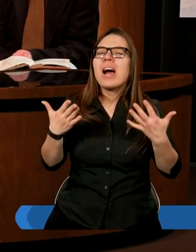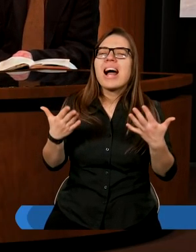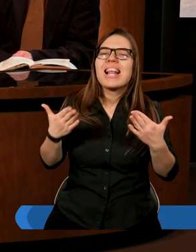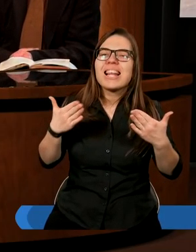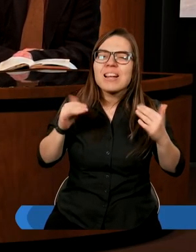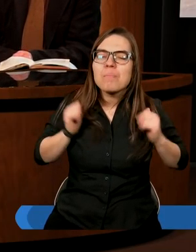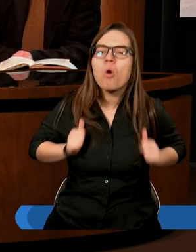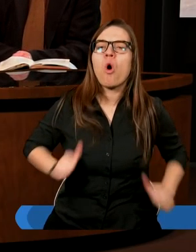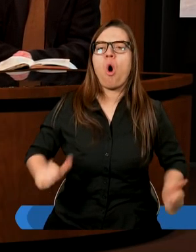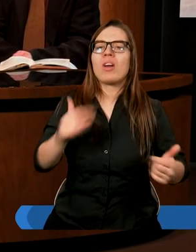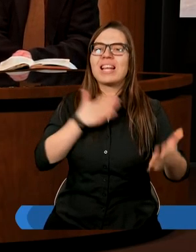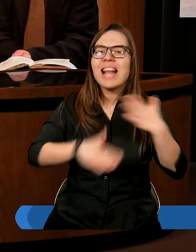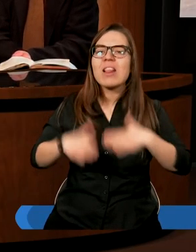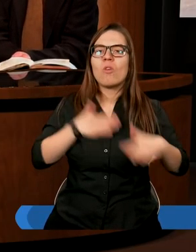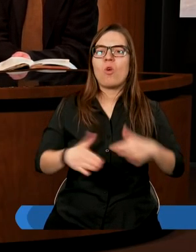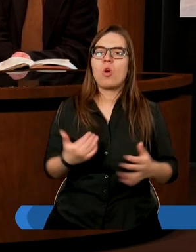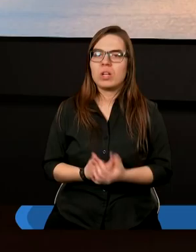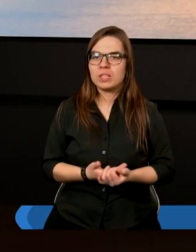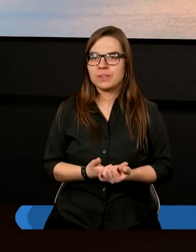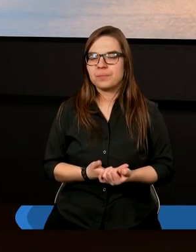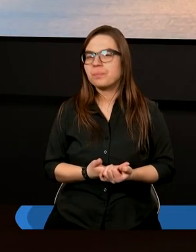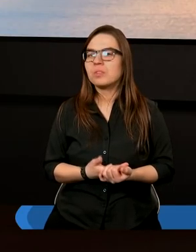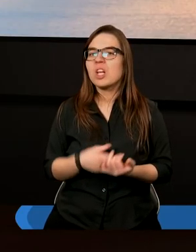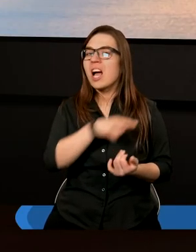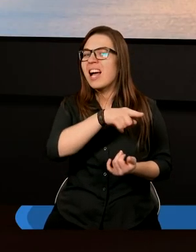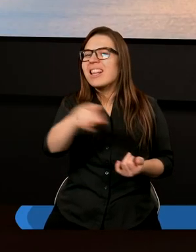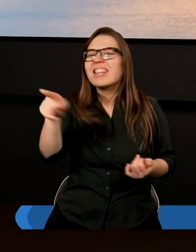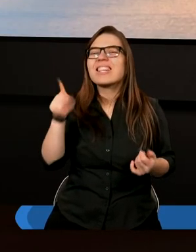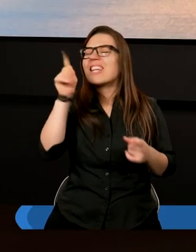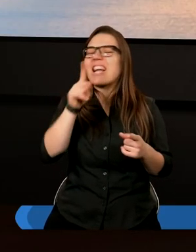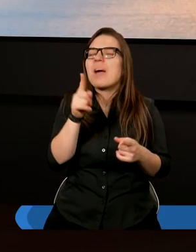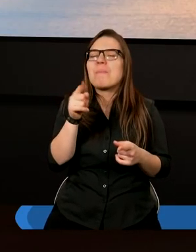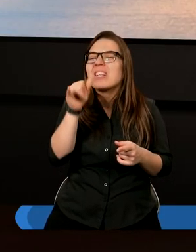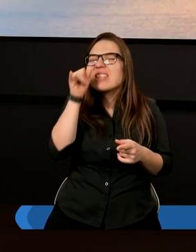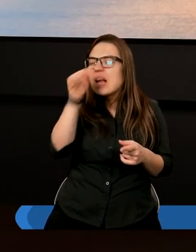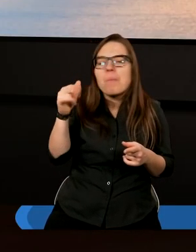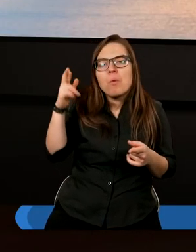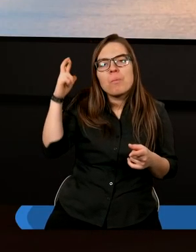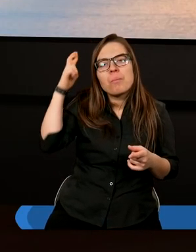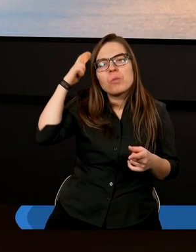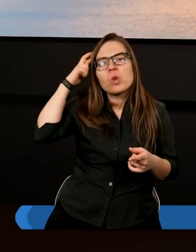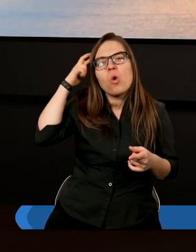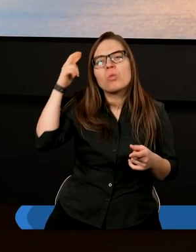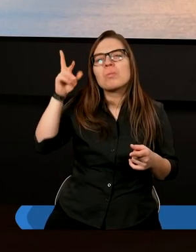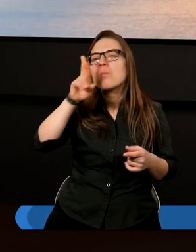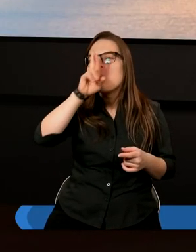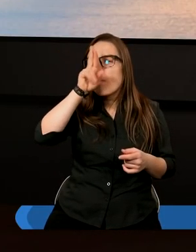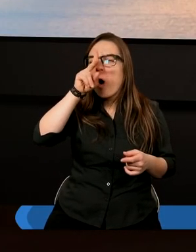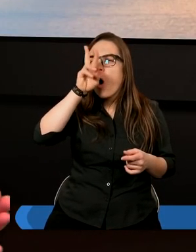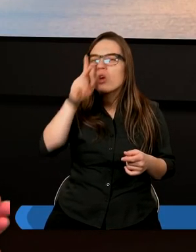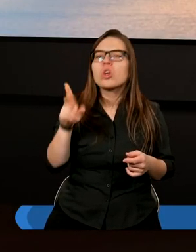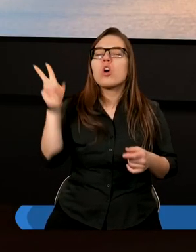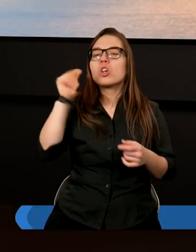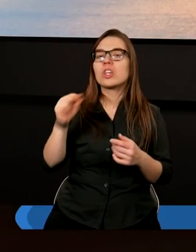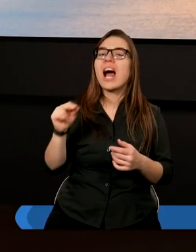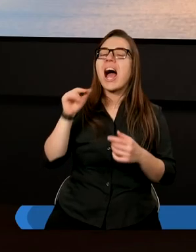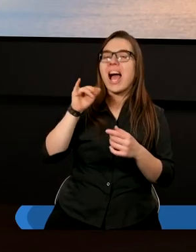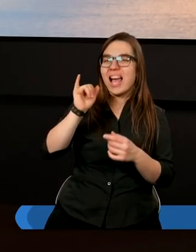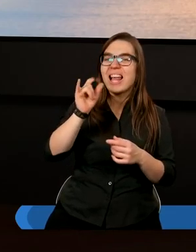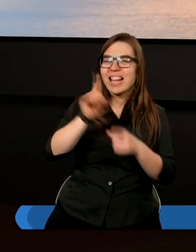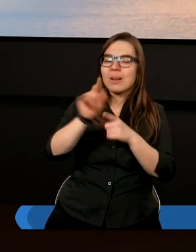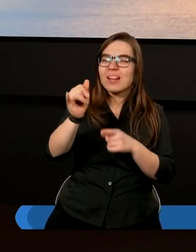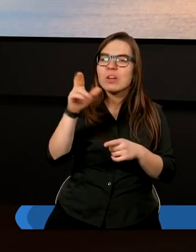bo Jezus jest światłością świata. My nie zdajemy sobie sprawy nawet z tego, że tak żyjemy tym, to tak jak Igor